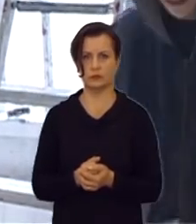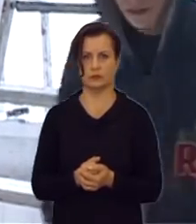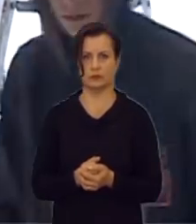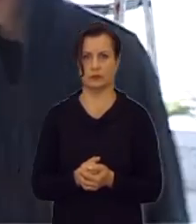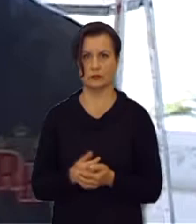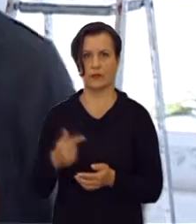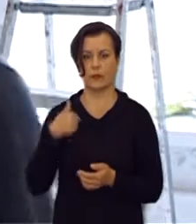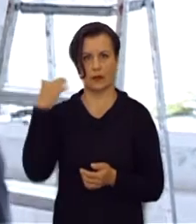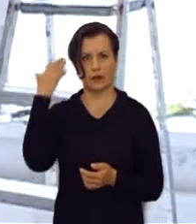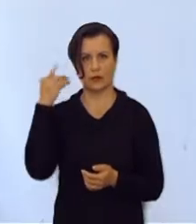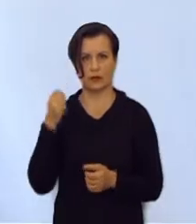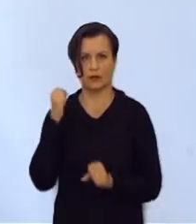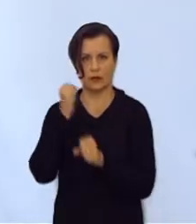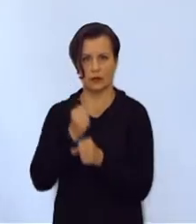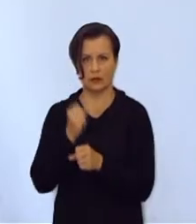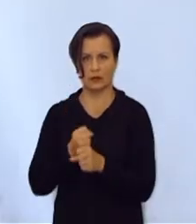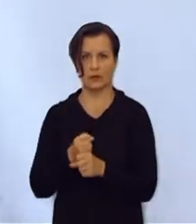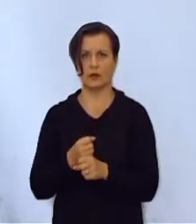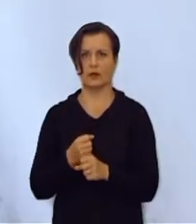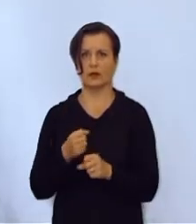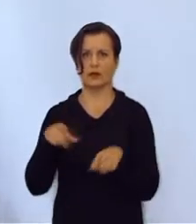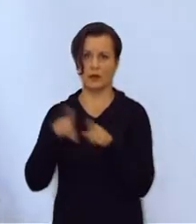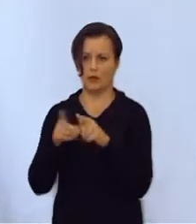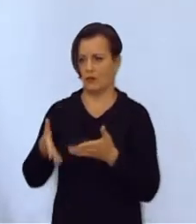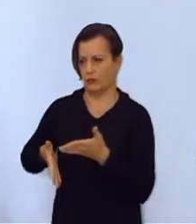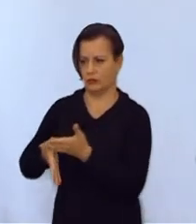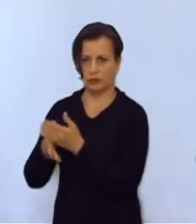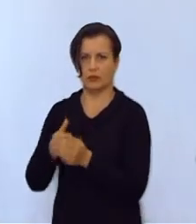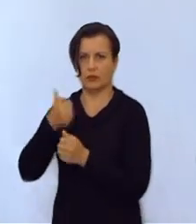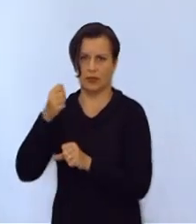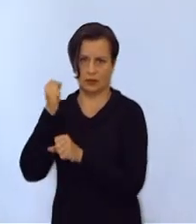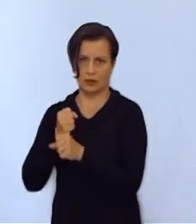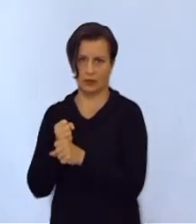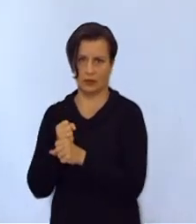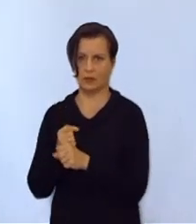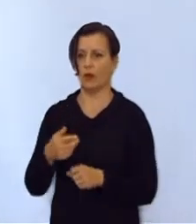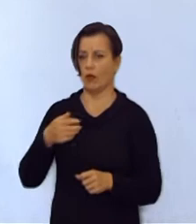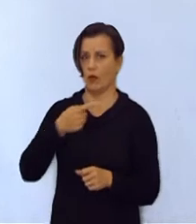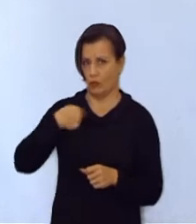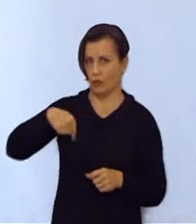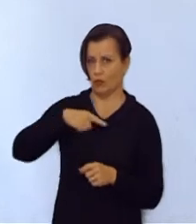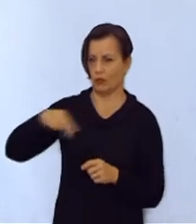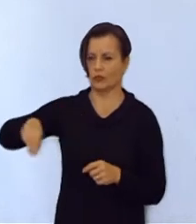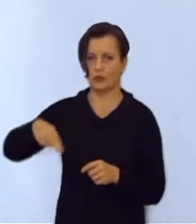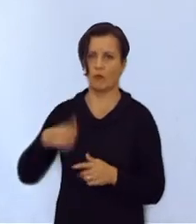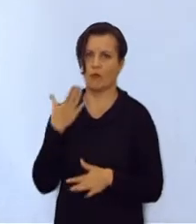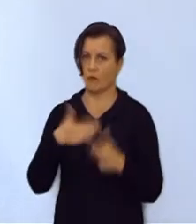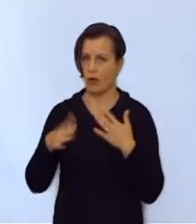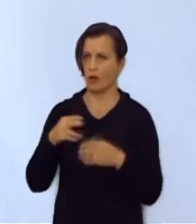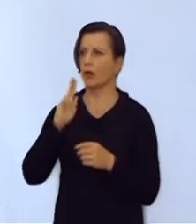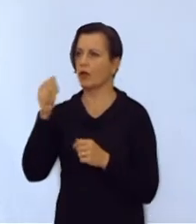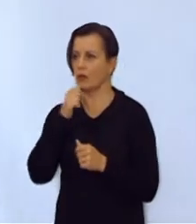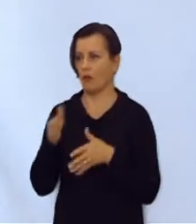ir dirbant ir padarome gal ir gerą darbą. Mūsų direktorius visada taip